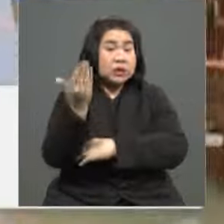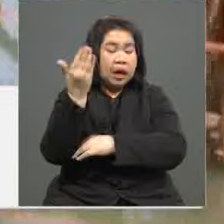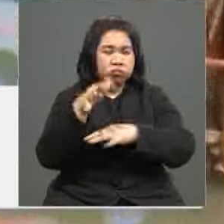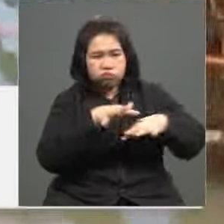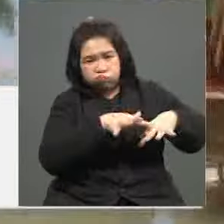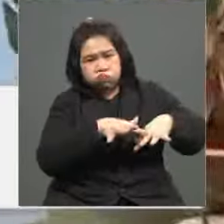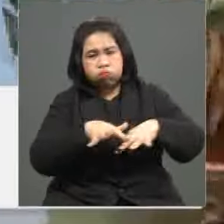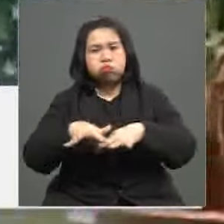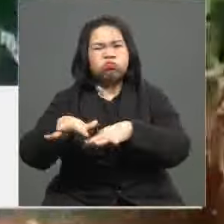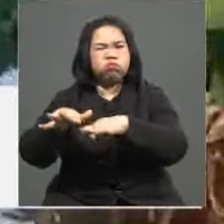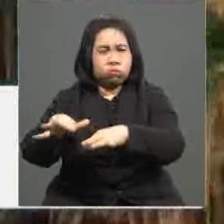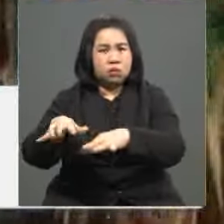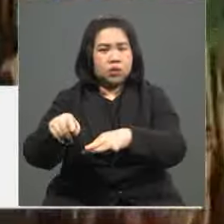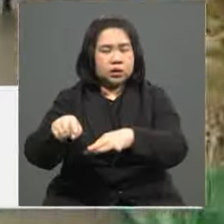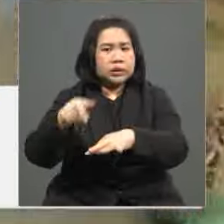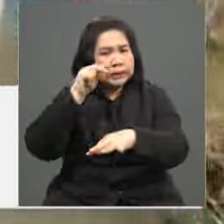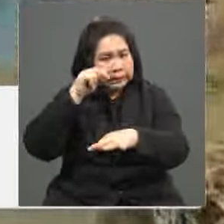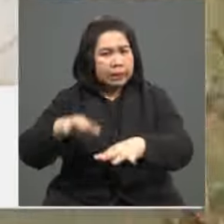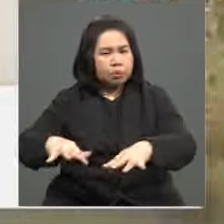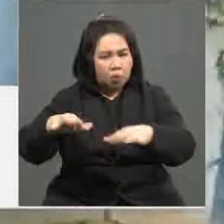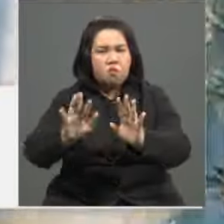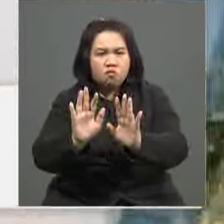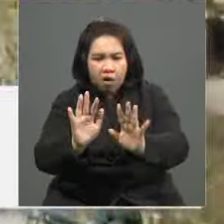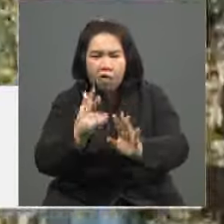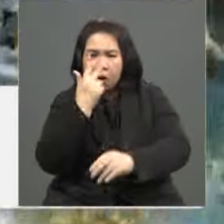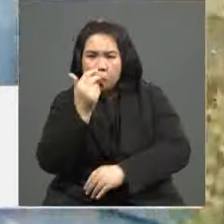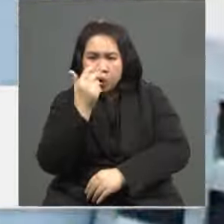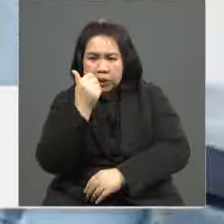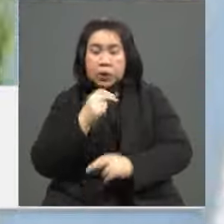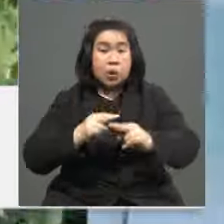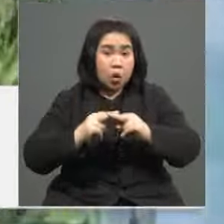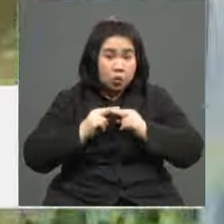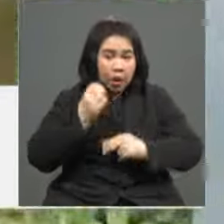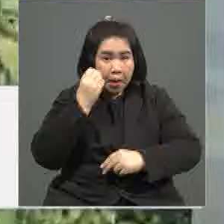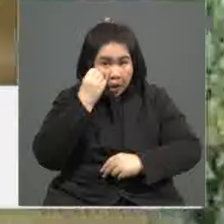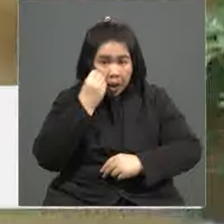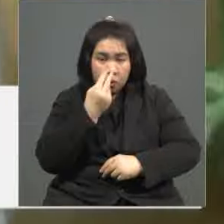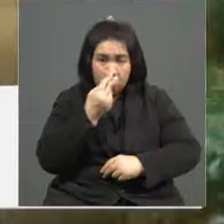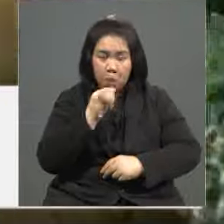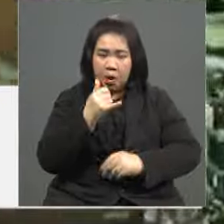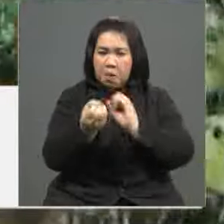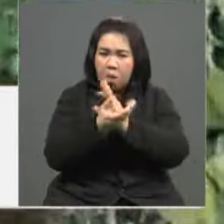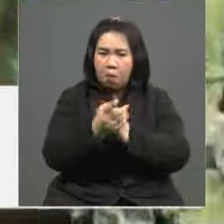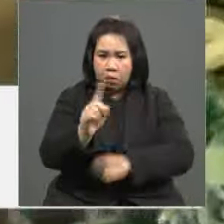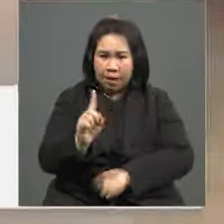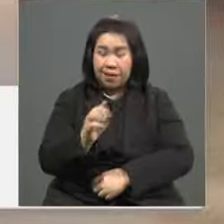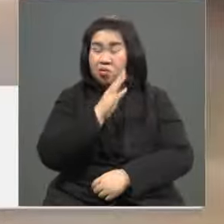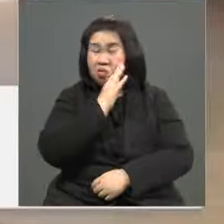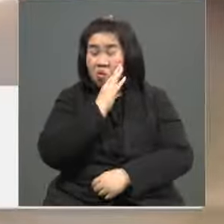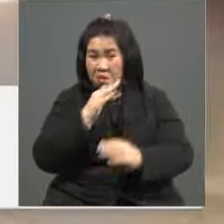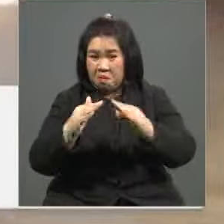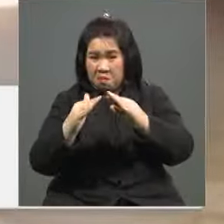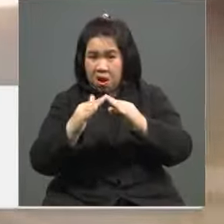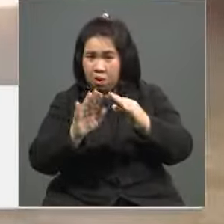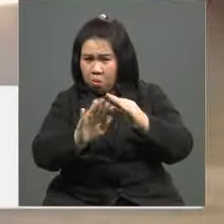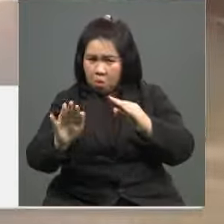บ้านเรือนของประชาชนเป็นจำนวนมากขอให้ประชาชนเฝ้าระวังและเตรียมพร้อมรับมือกับภัยพิบัติที่เกิดขึ้นและให้ประชาชนในพื้นที่เสี่ยงภัยเฝ้าระหว่าง